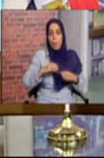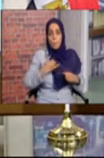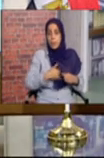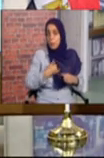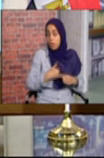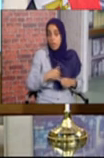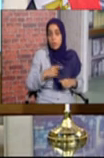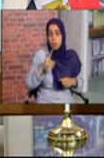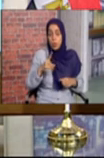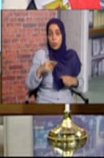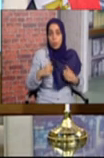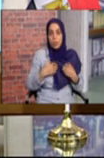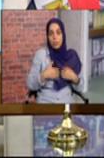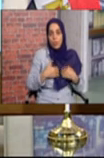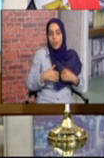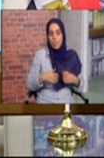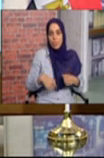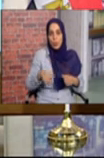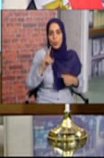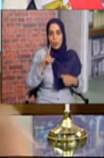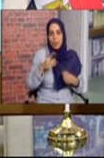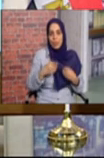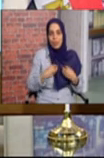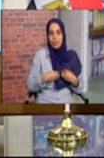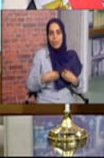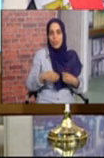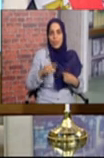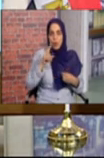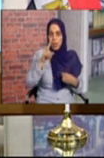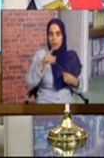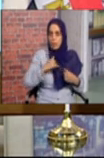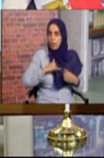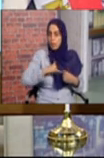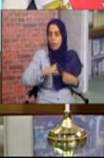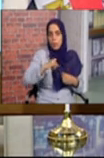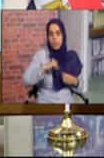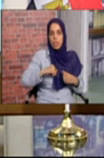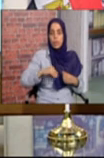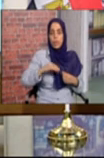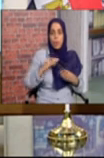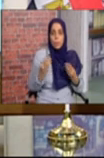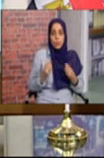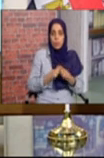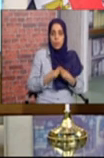النفسي وكاتمين الغيظ يعني والحل يعني فهو طبعا بيتعامل بطريقه